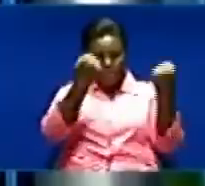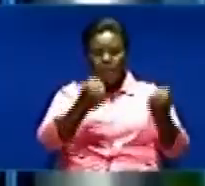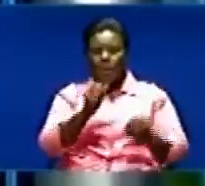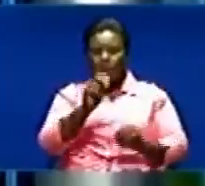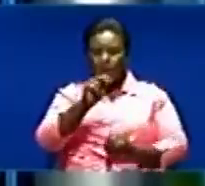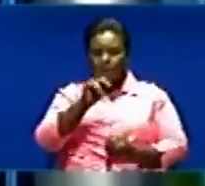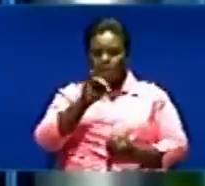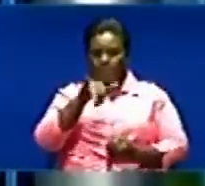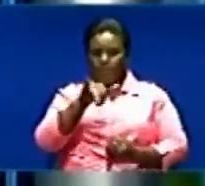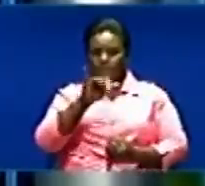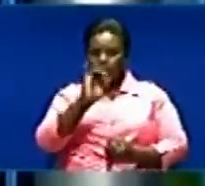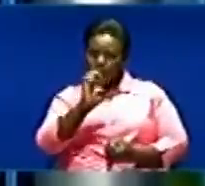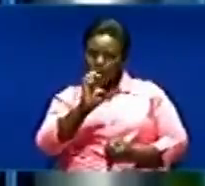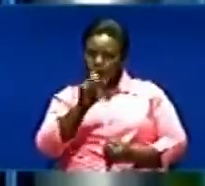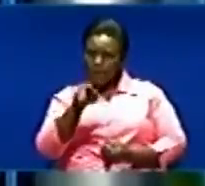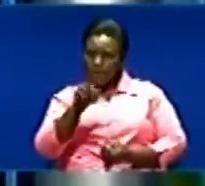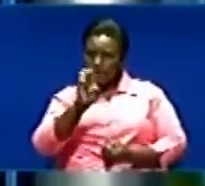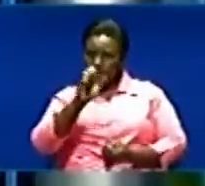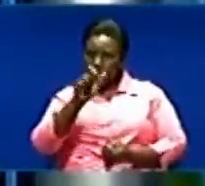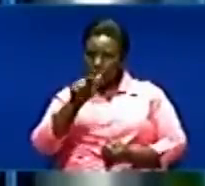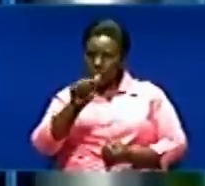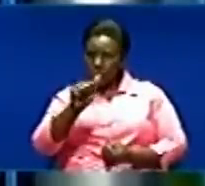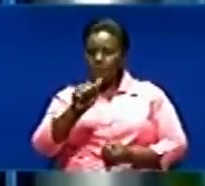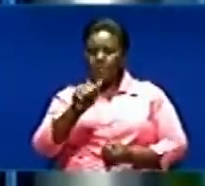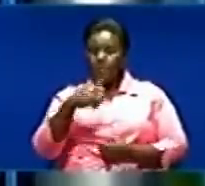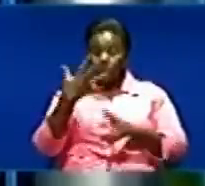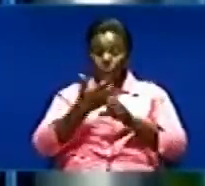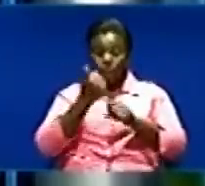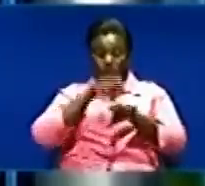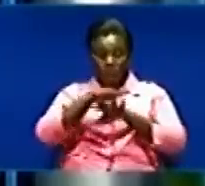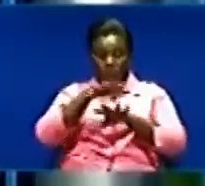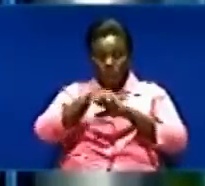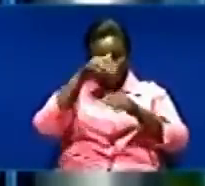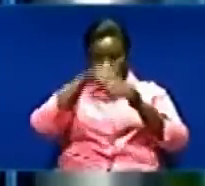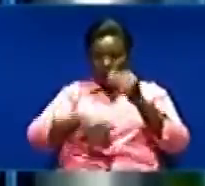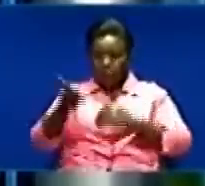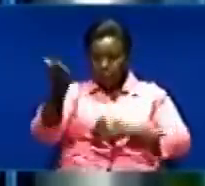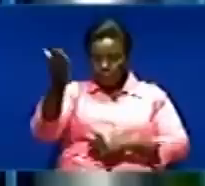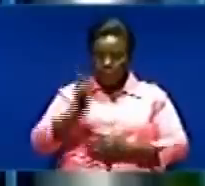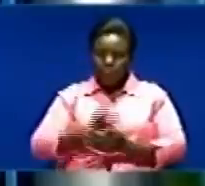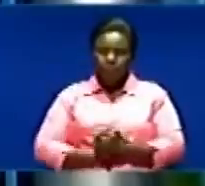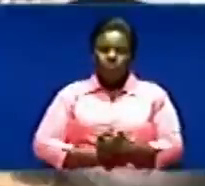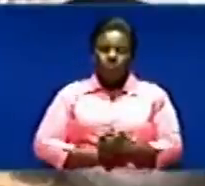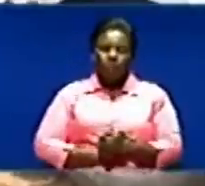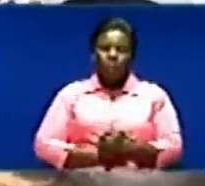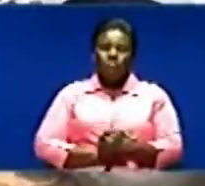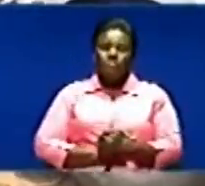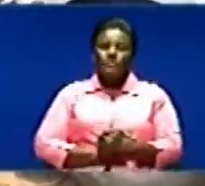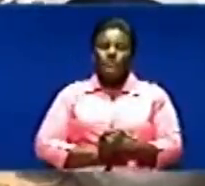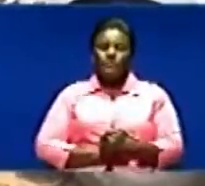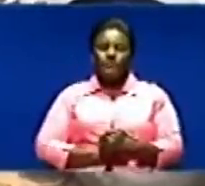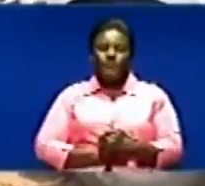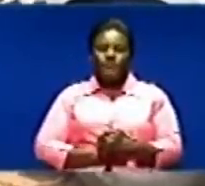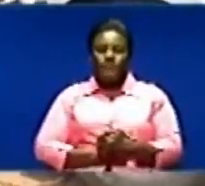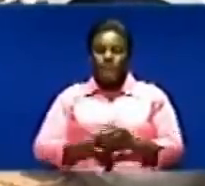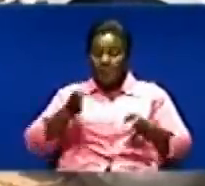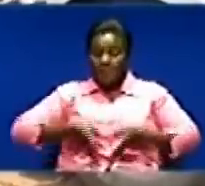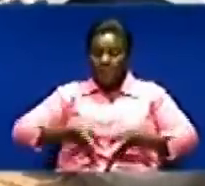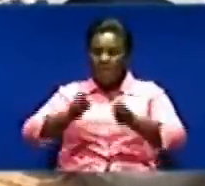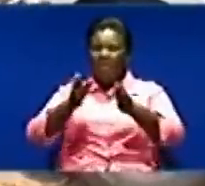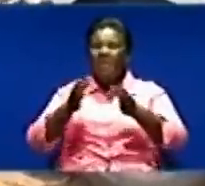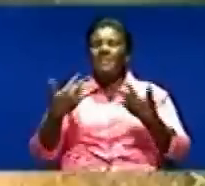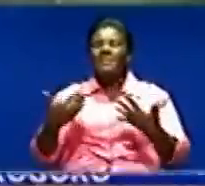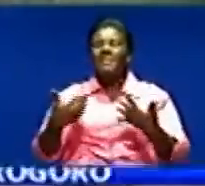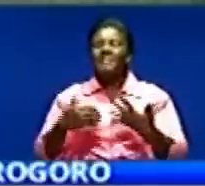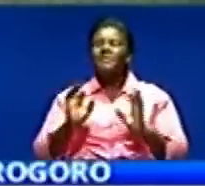zinazoendelea kunyesha nchini. Taarifa zaidi anayo mwandishi wetu Praxida Mtani kutoka wilayani Kilosa. barabara kwa sasa ni nyeupe,